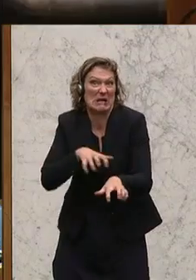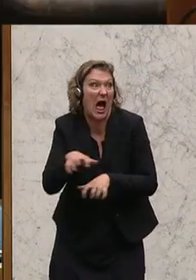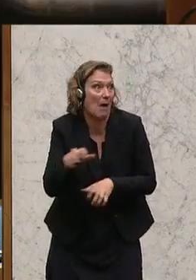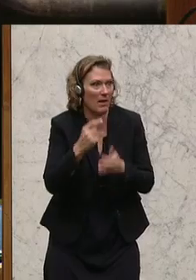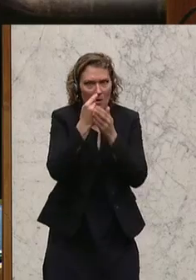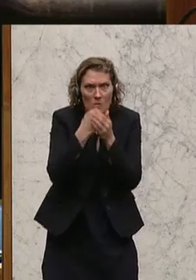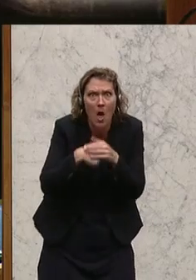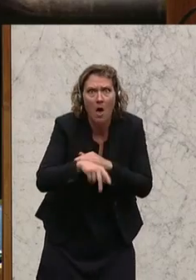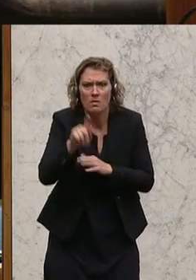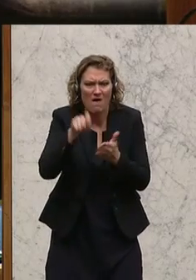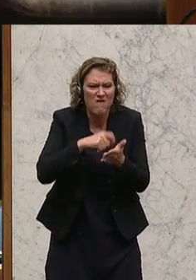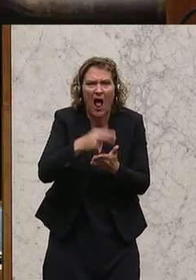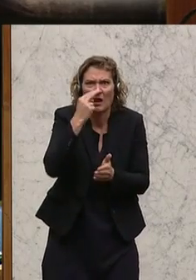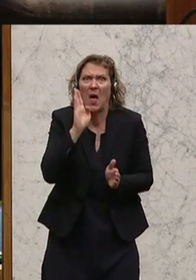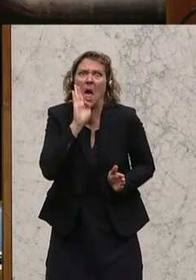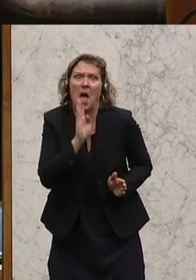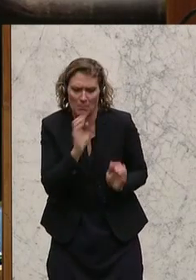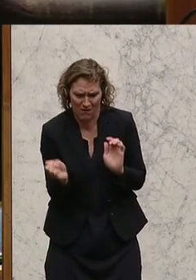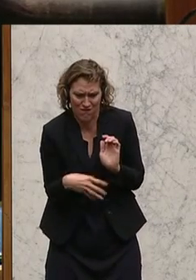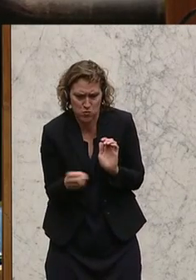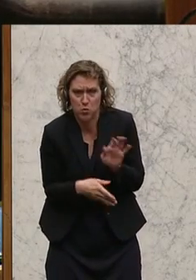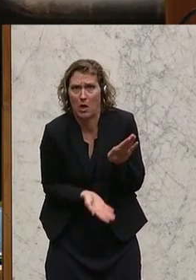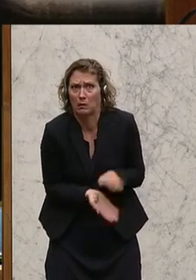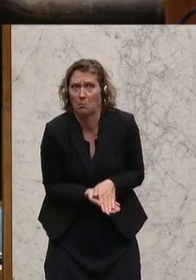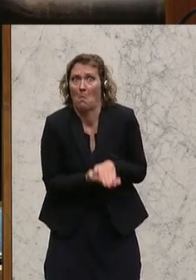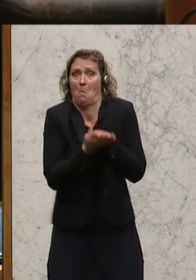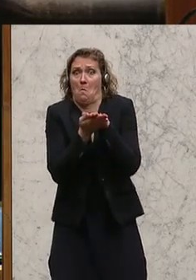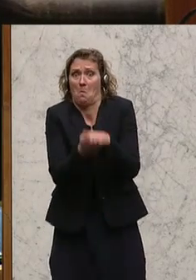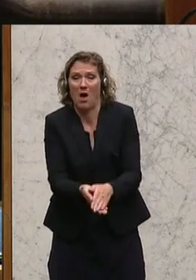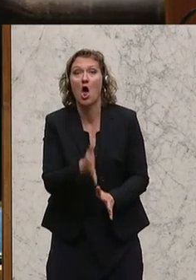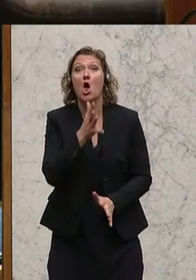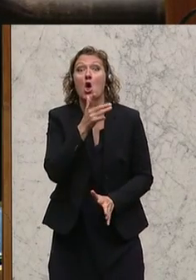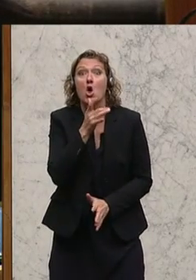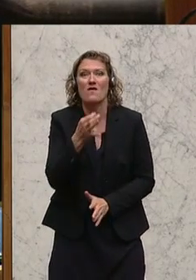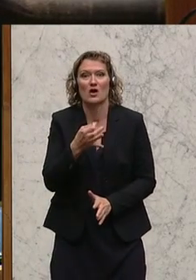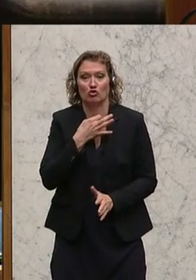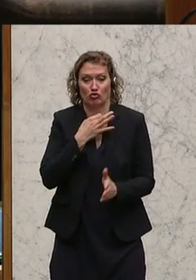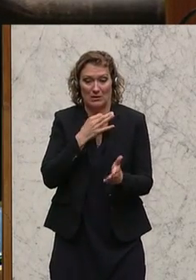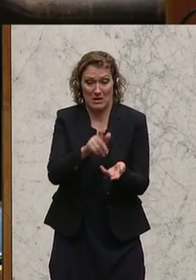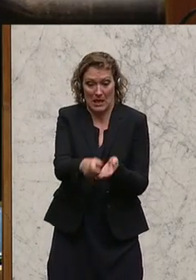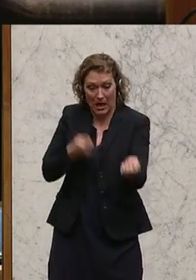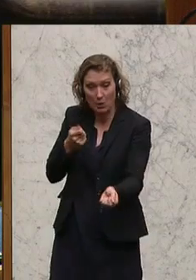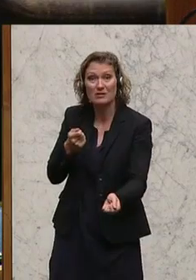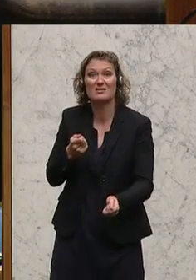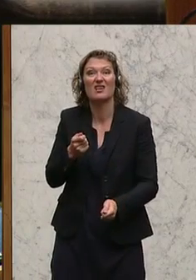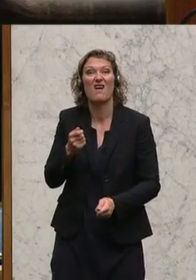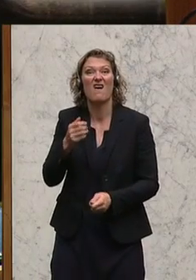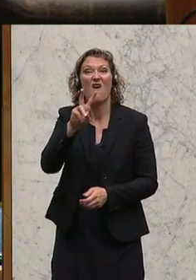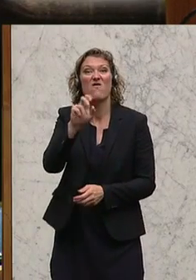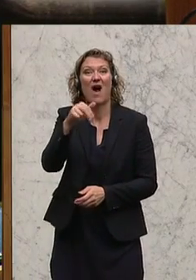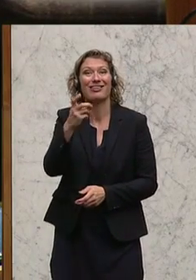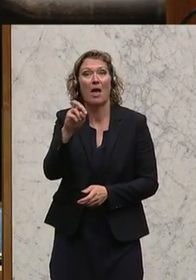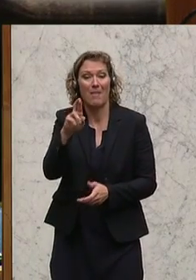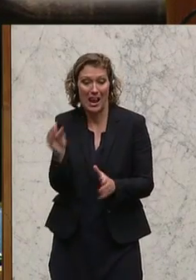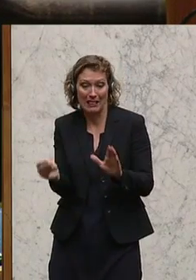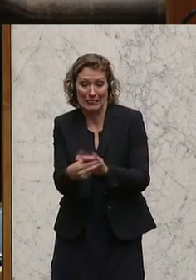werden in der Wahlnacht gefüllt und herausgenommen, Hofer-Stimmzetteln und dann mit Van der Bellen-Stimmzetteln belegt. Das wäre wahrscheinlich